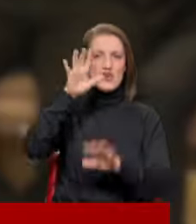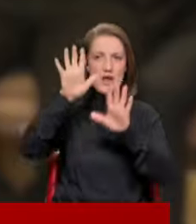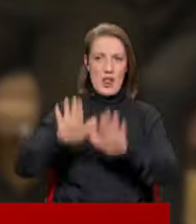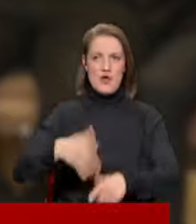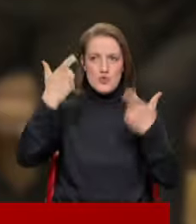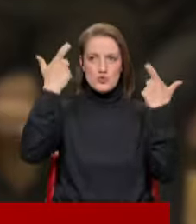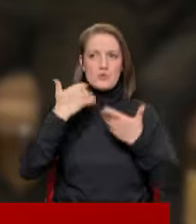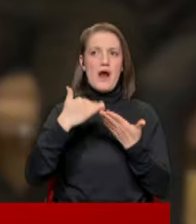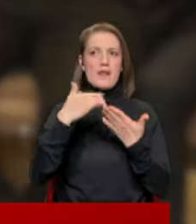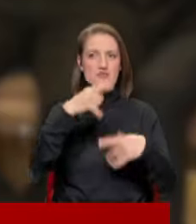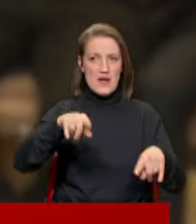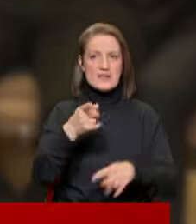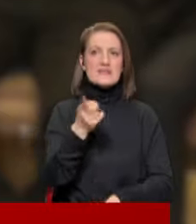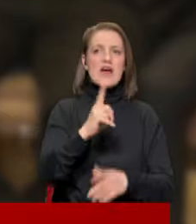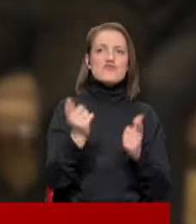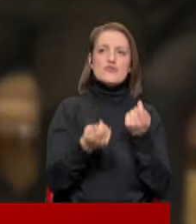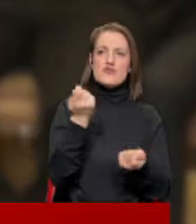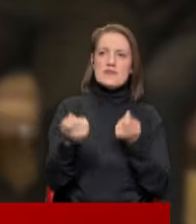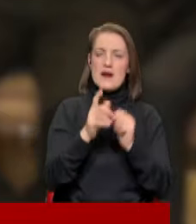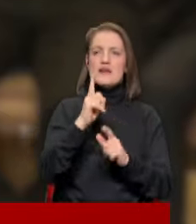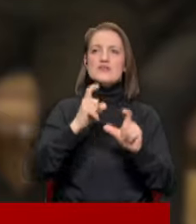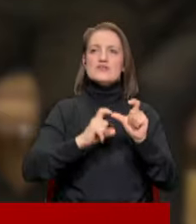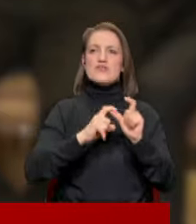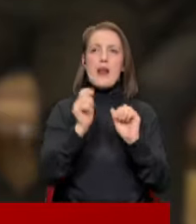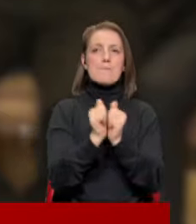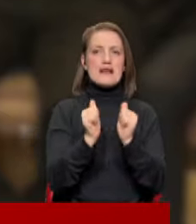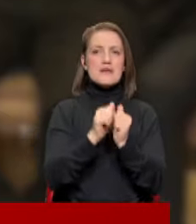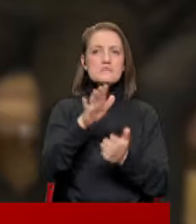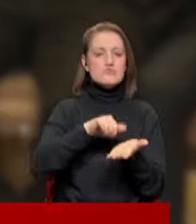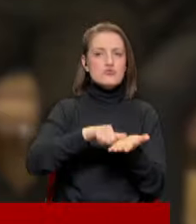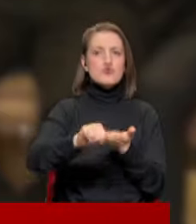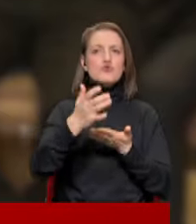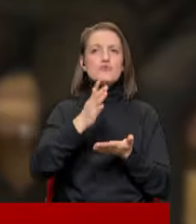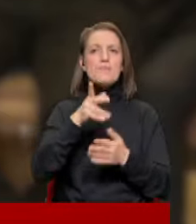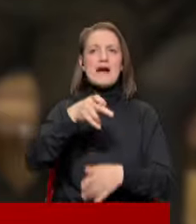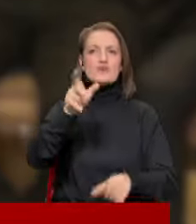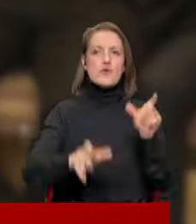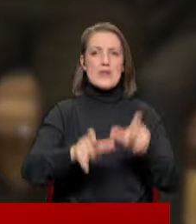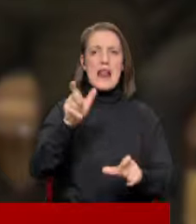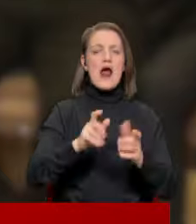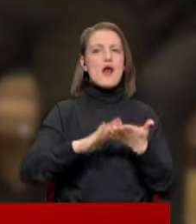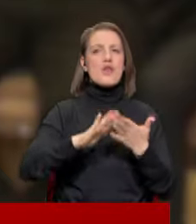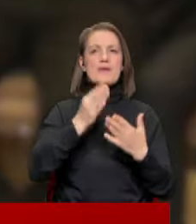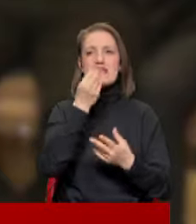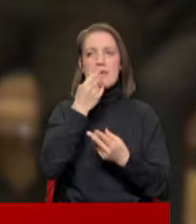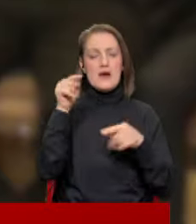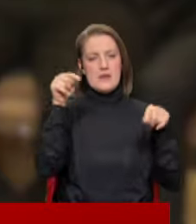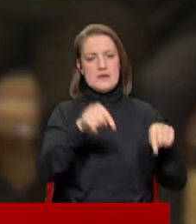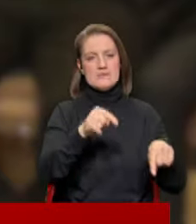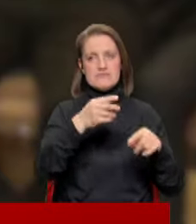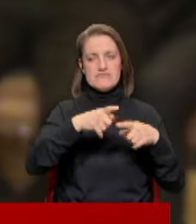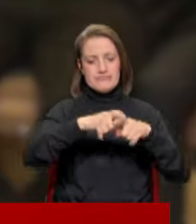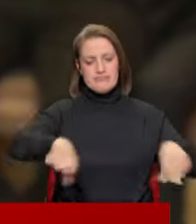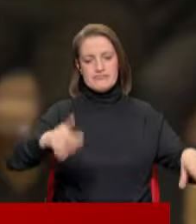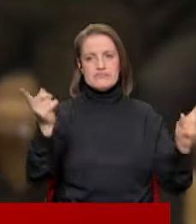toplantısıyla arkadaşlar diğer Çalışanlar ve stajyerlerle birlikte tüm personel arkadaşımız yemekhanede olsun devlet hastanesindeki